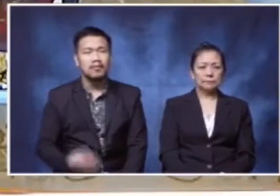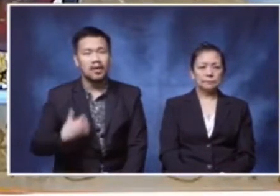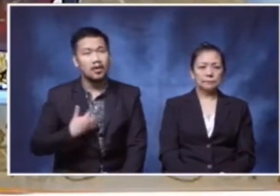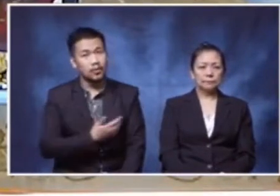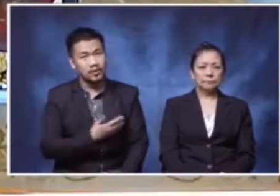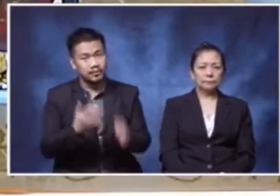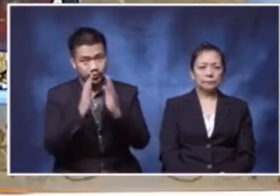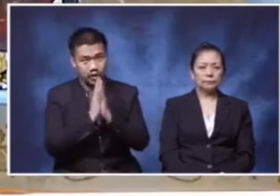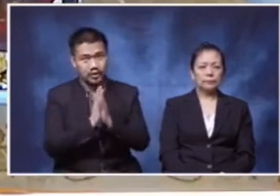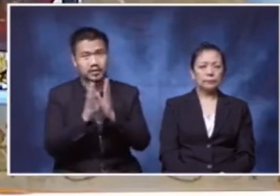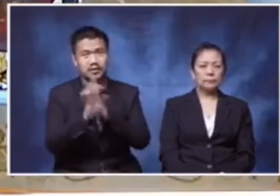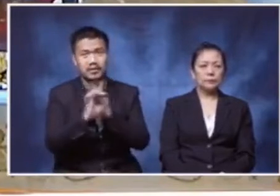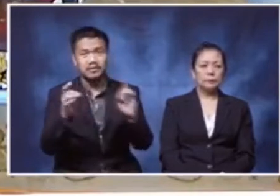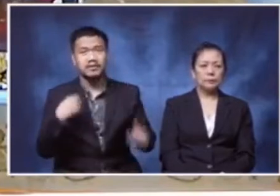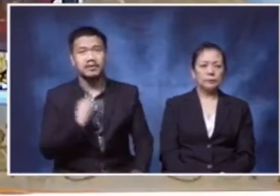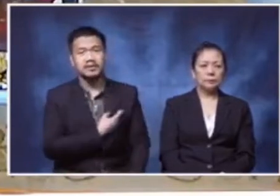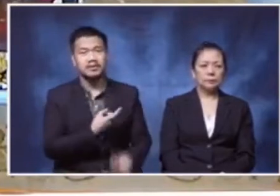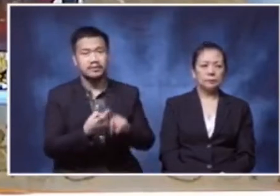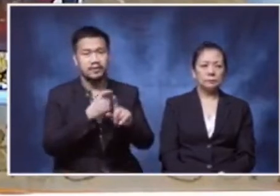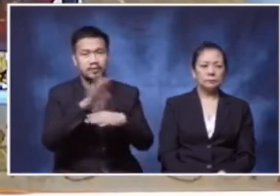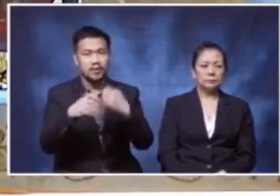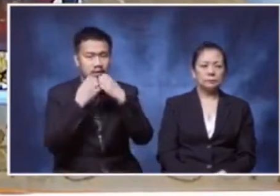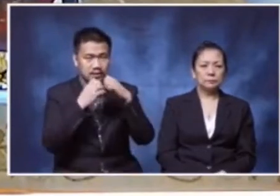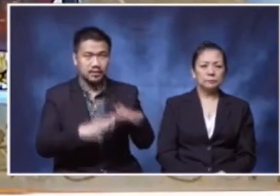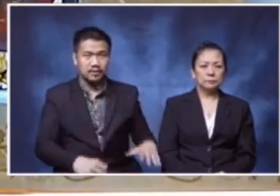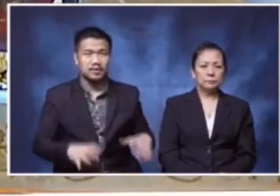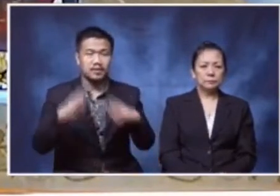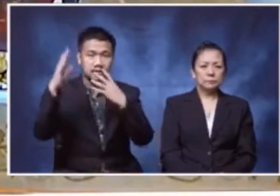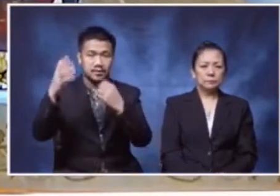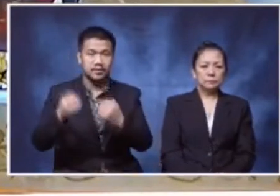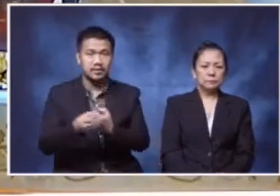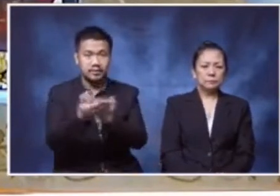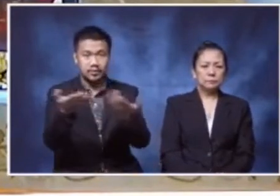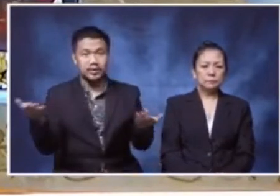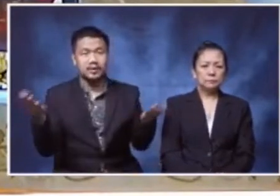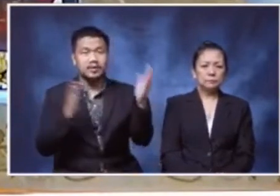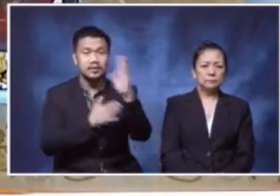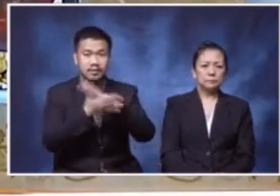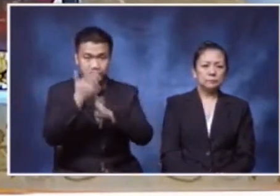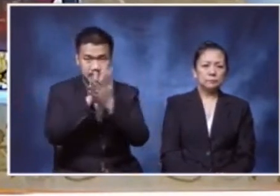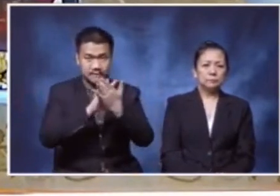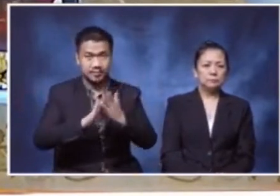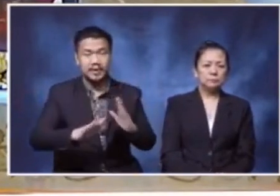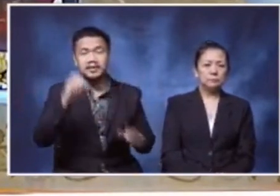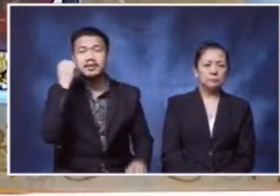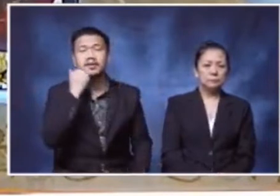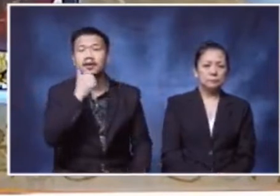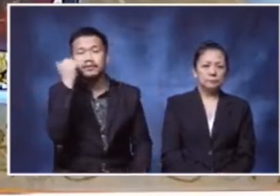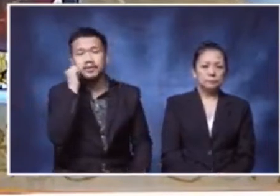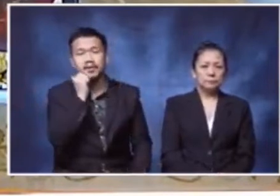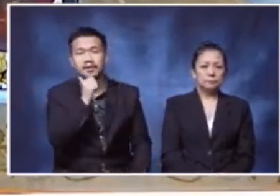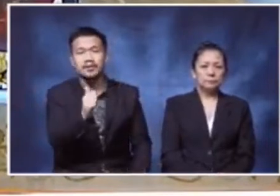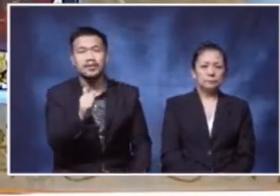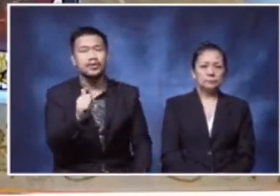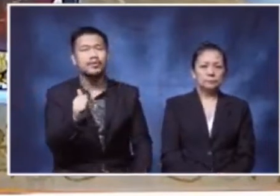Hinihiling namin kami iadya sa lahat ng masama, pagkalooban ng kapayapaan